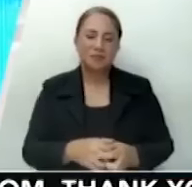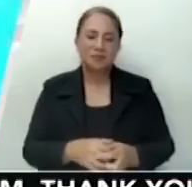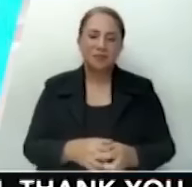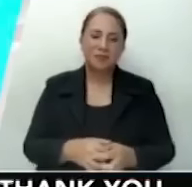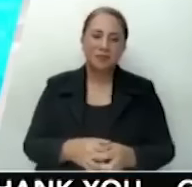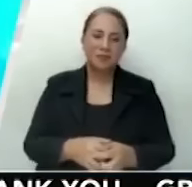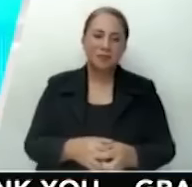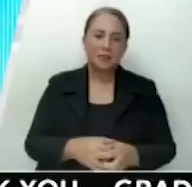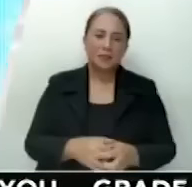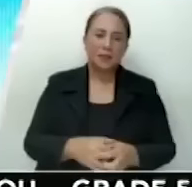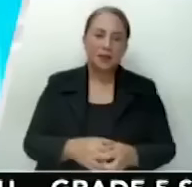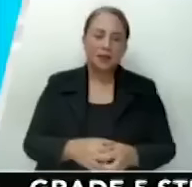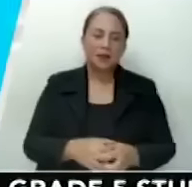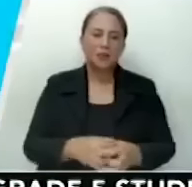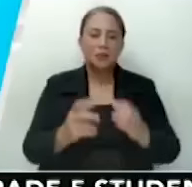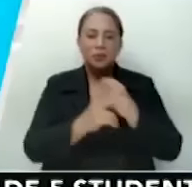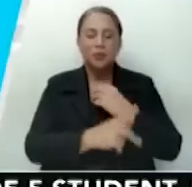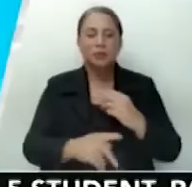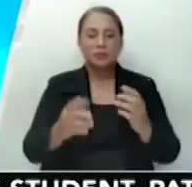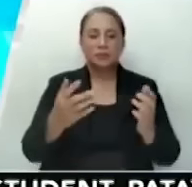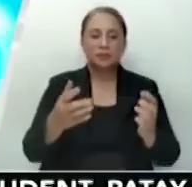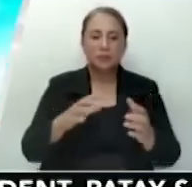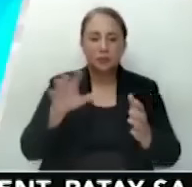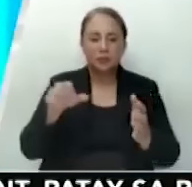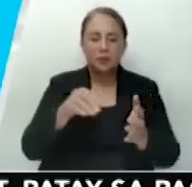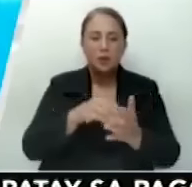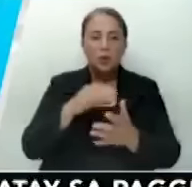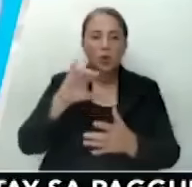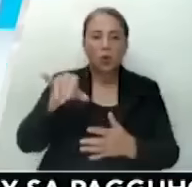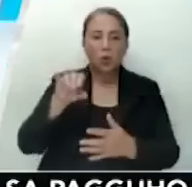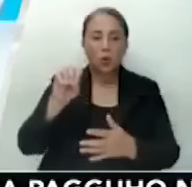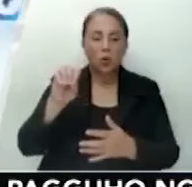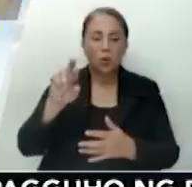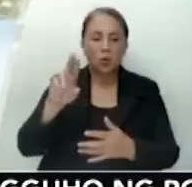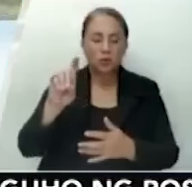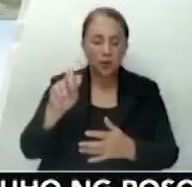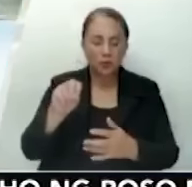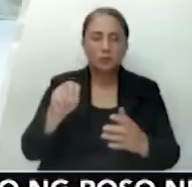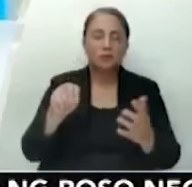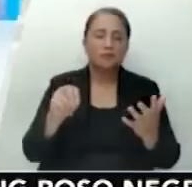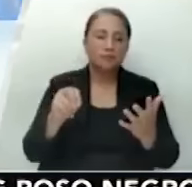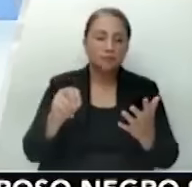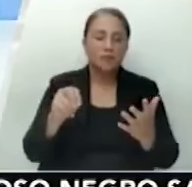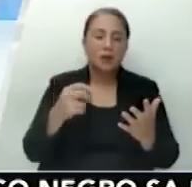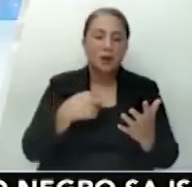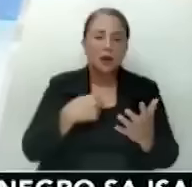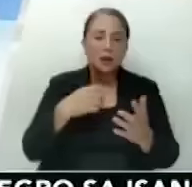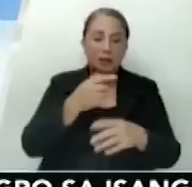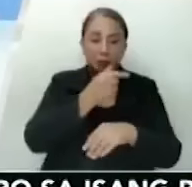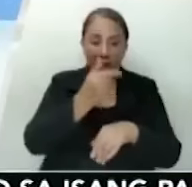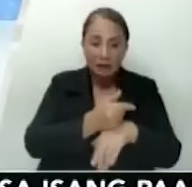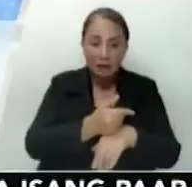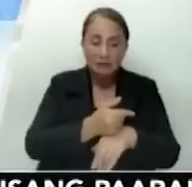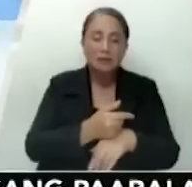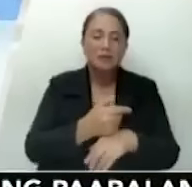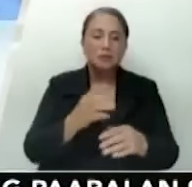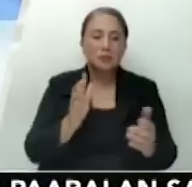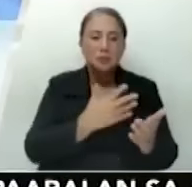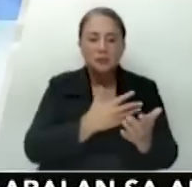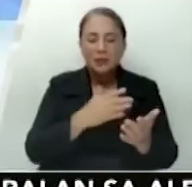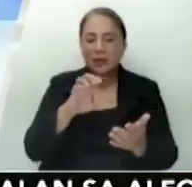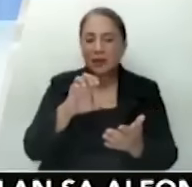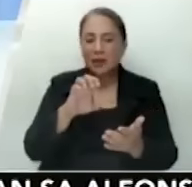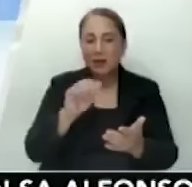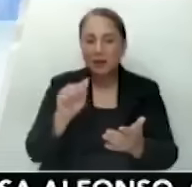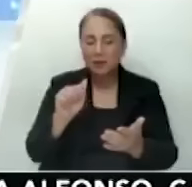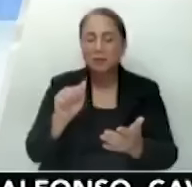Sa Provincial Capital Grounds naman sa Jordan, Guimaras, nang harana si Lilet Matias, attorney at law cast EA Guzman. Binusog ni